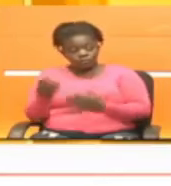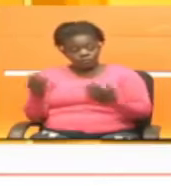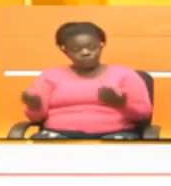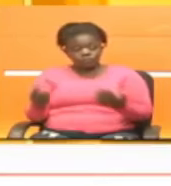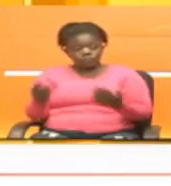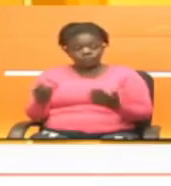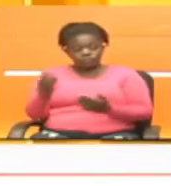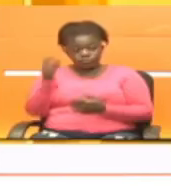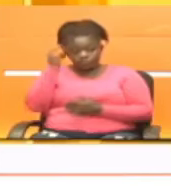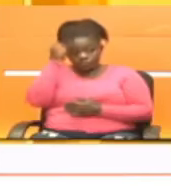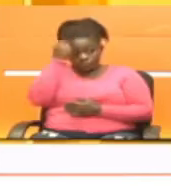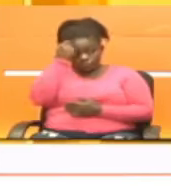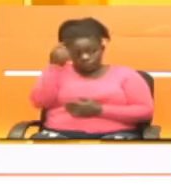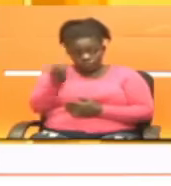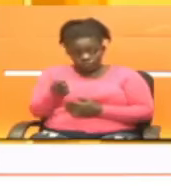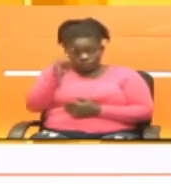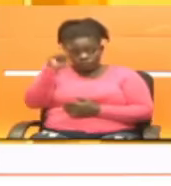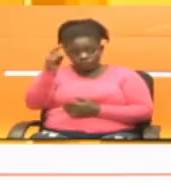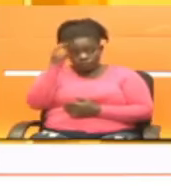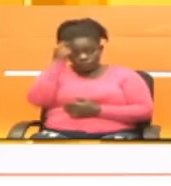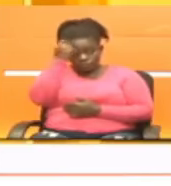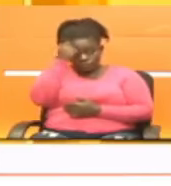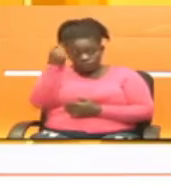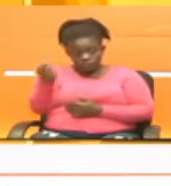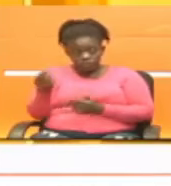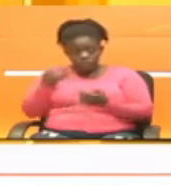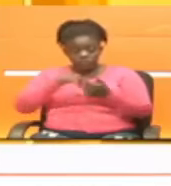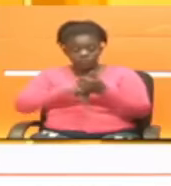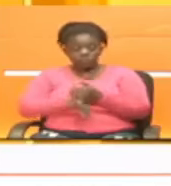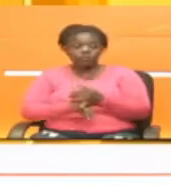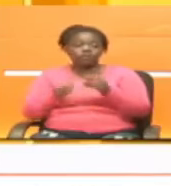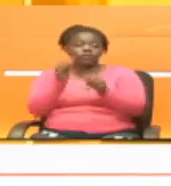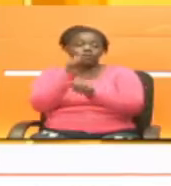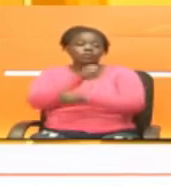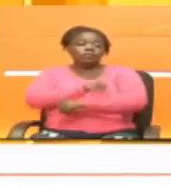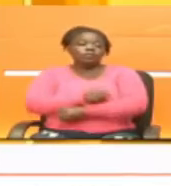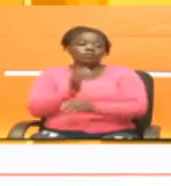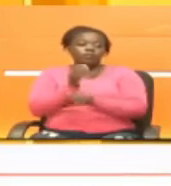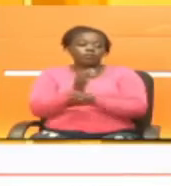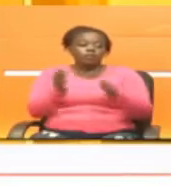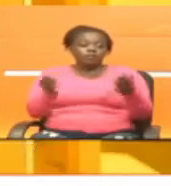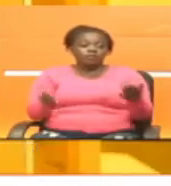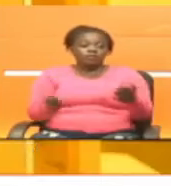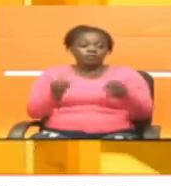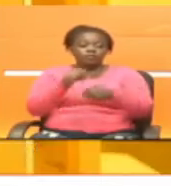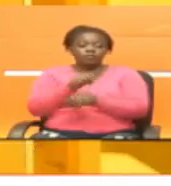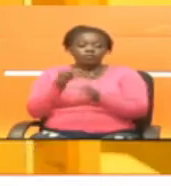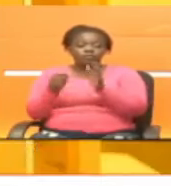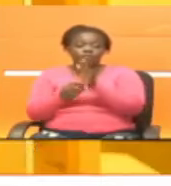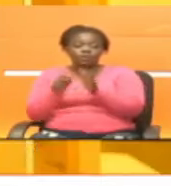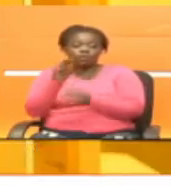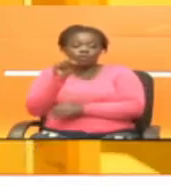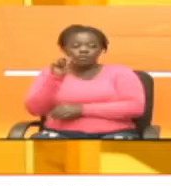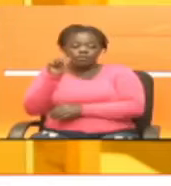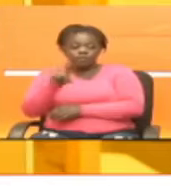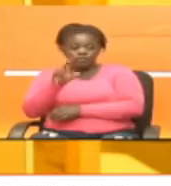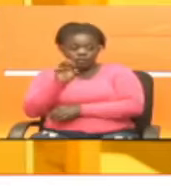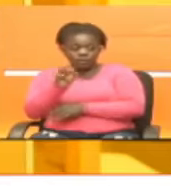government built the first government secondary schools. These are schools like Intare, Sir Samuel